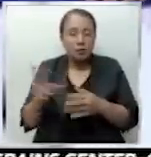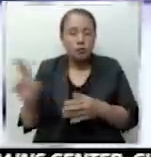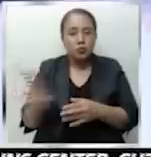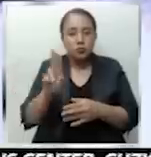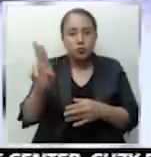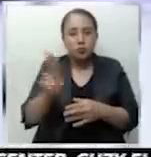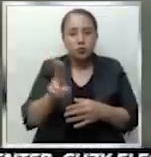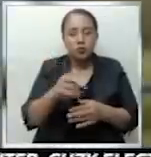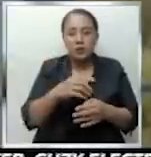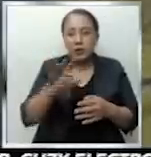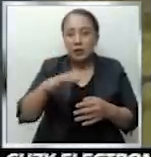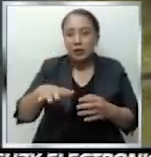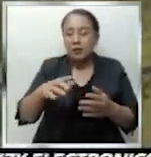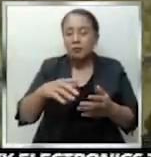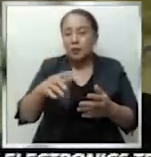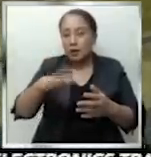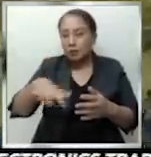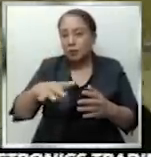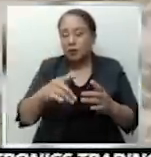base militar dito.